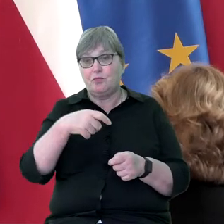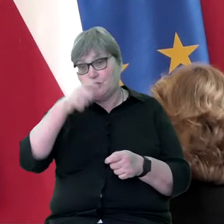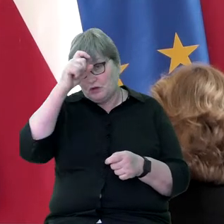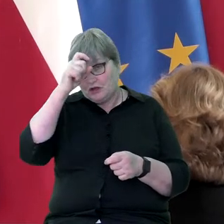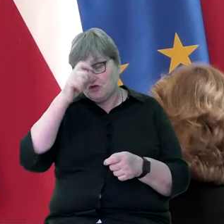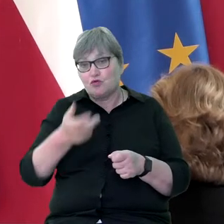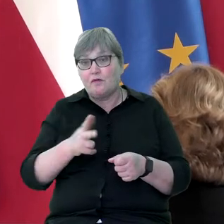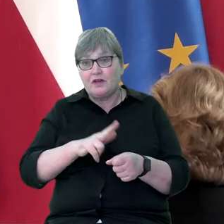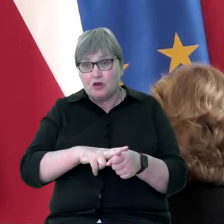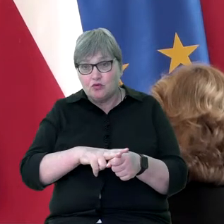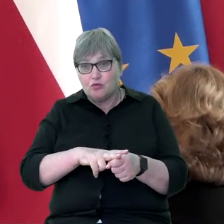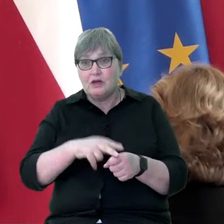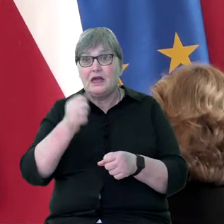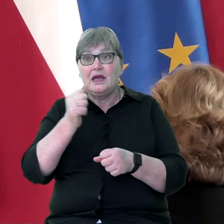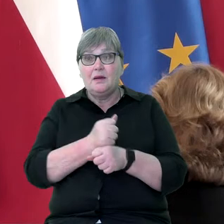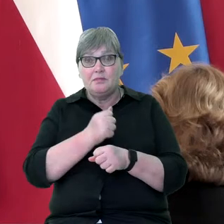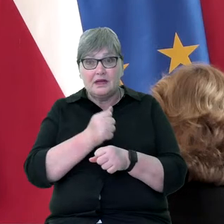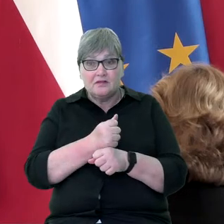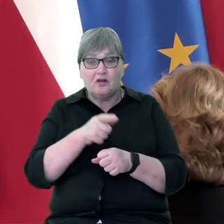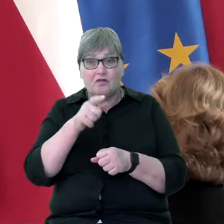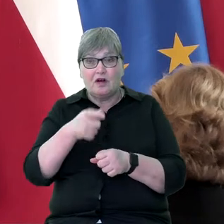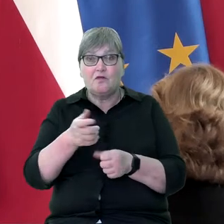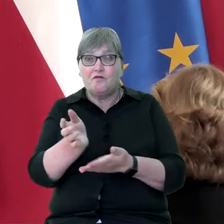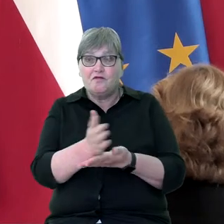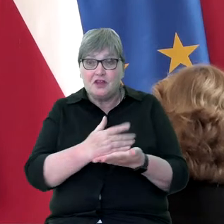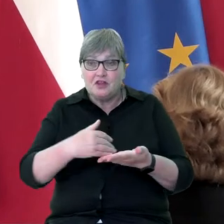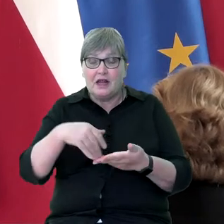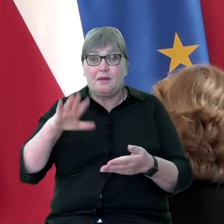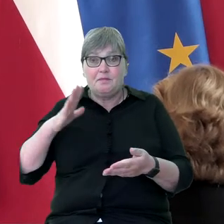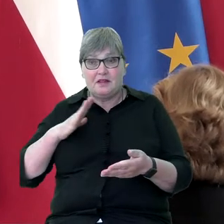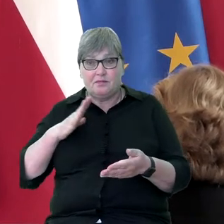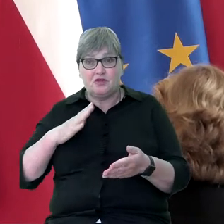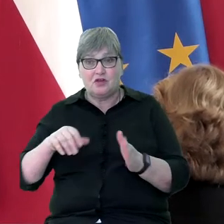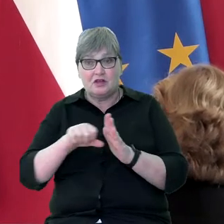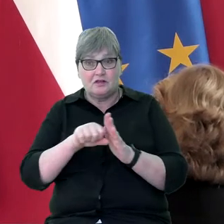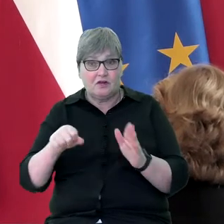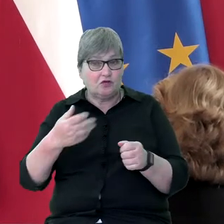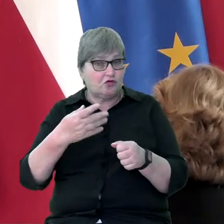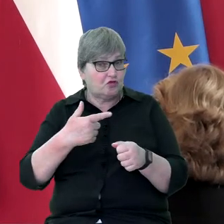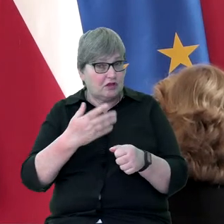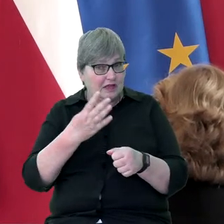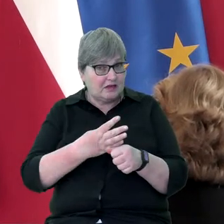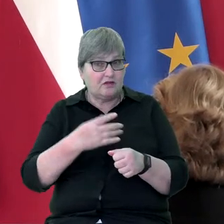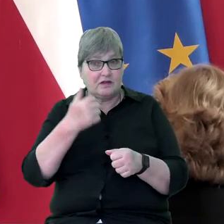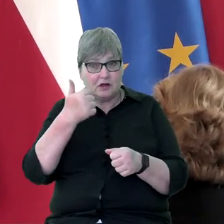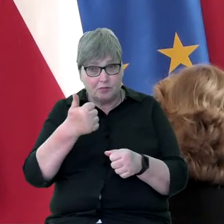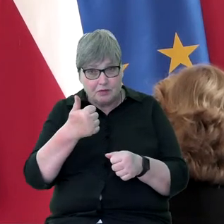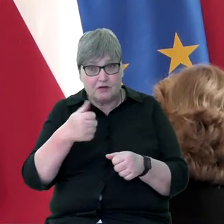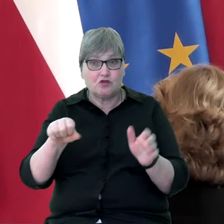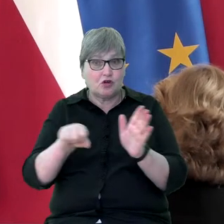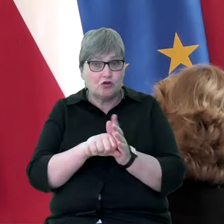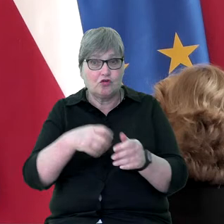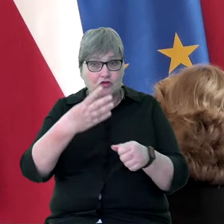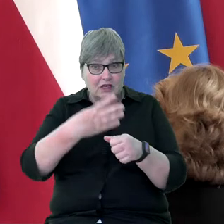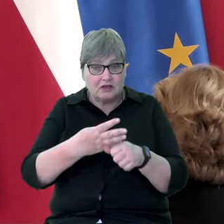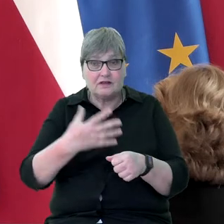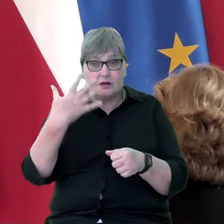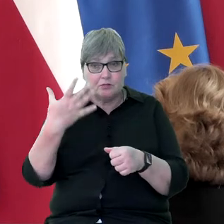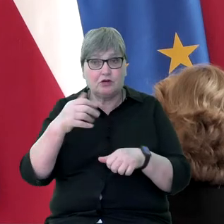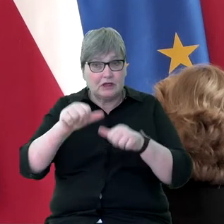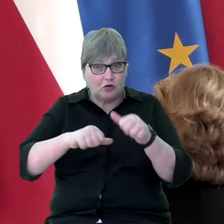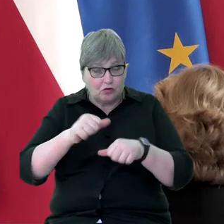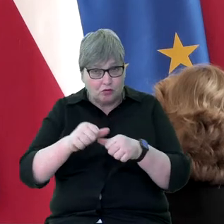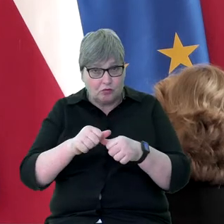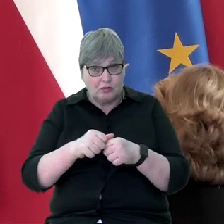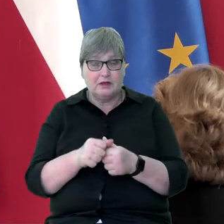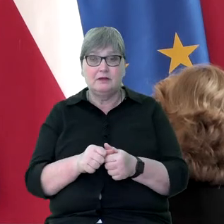Wydziale Bezpieczeństwa od 1941 roku do 1945 roku. Tu